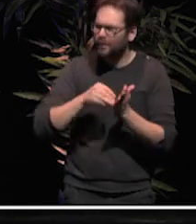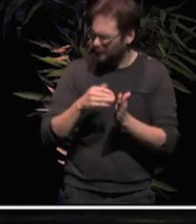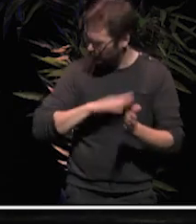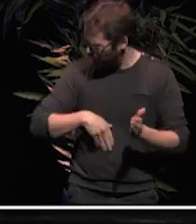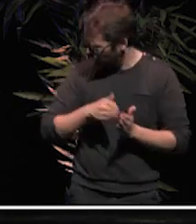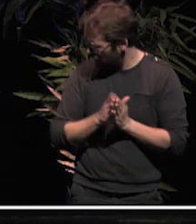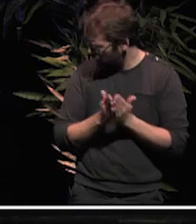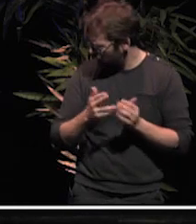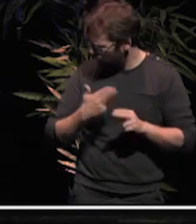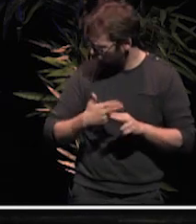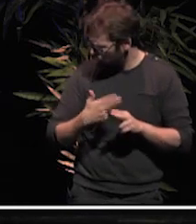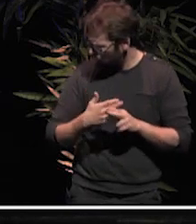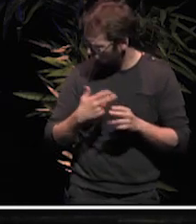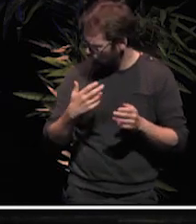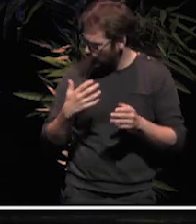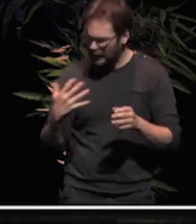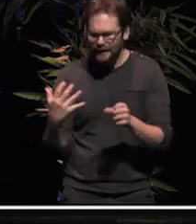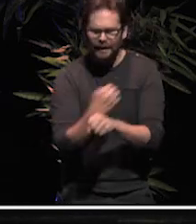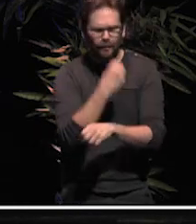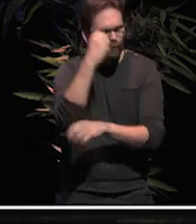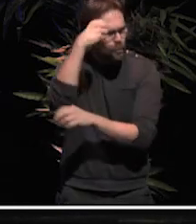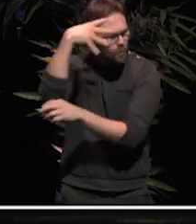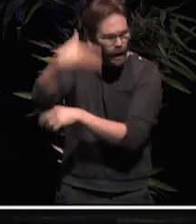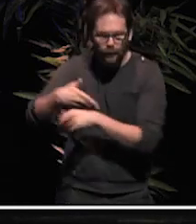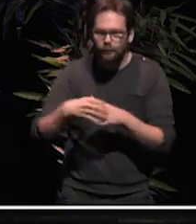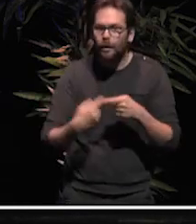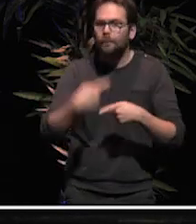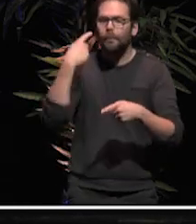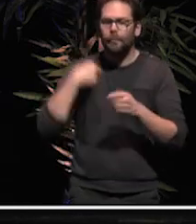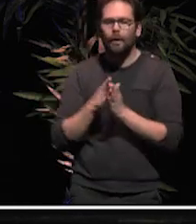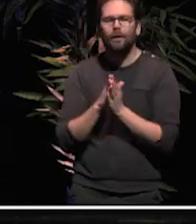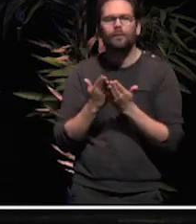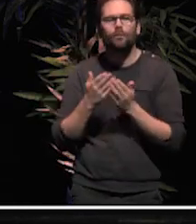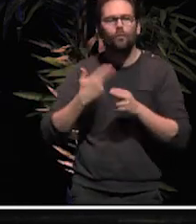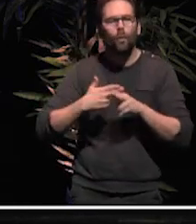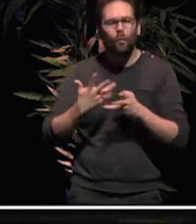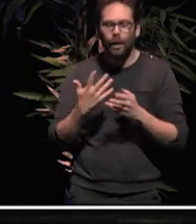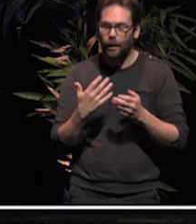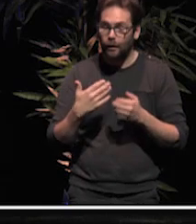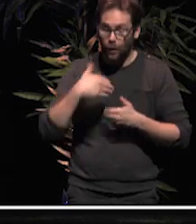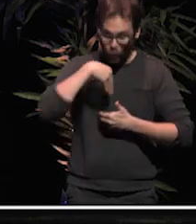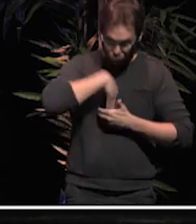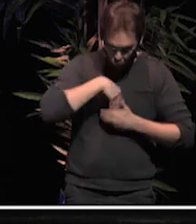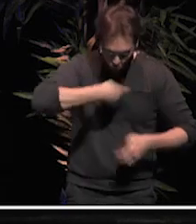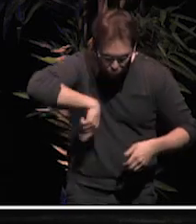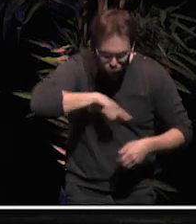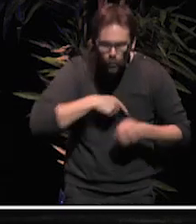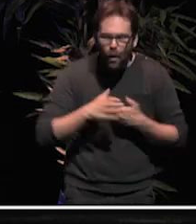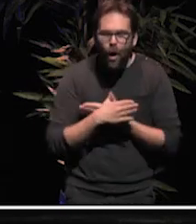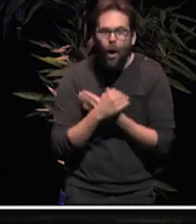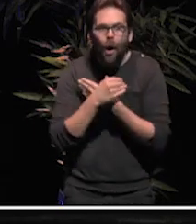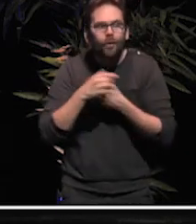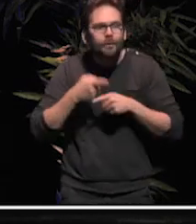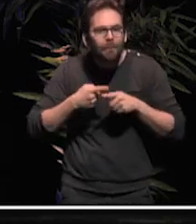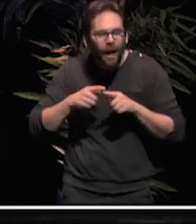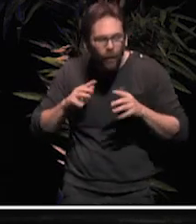s'appelle « Le triomphe des Lumières ». Son livre précédent s'appelle « La part d'ange en nous ». C'est un homme extrêmement positif sur